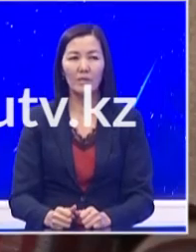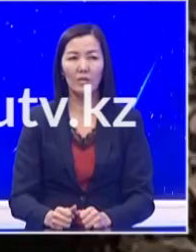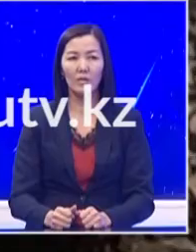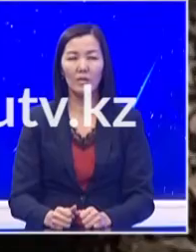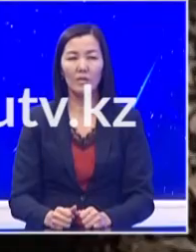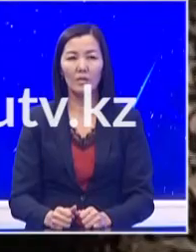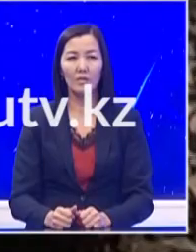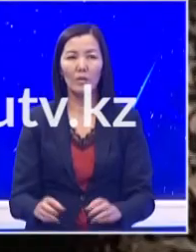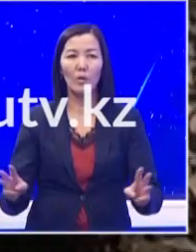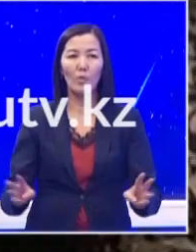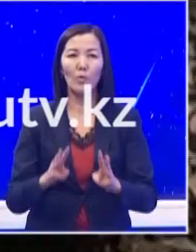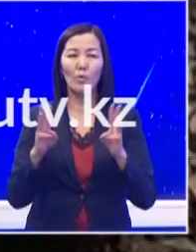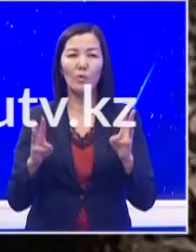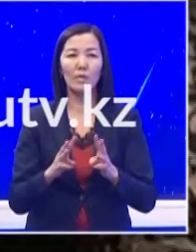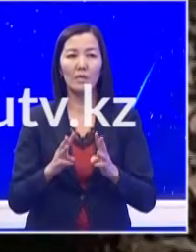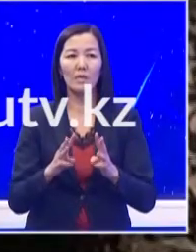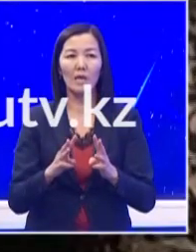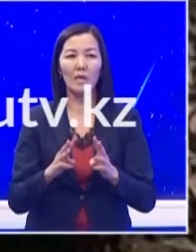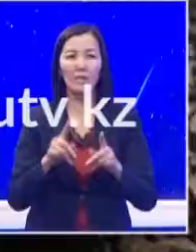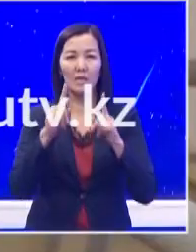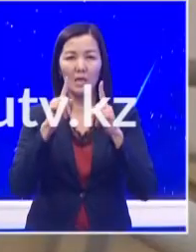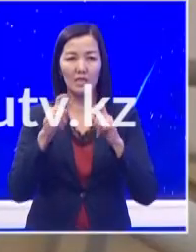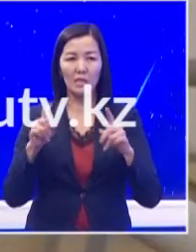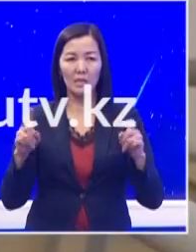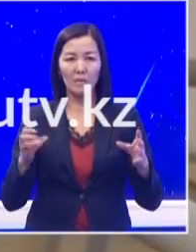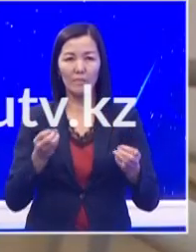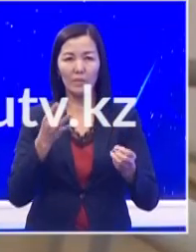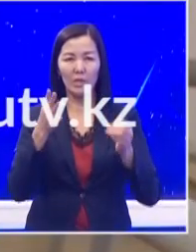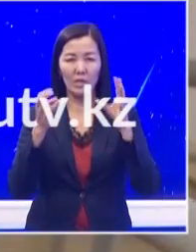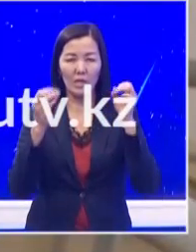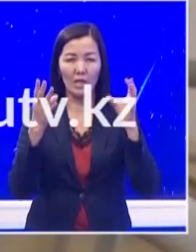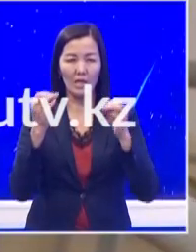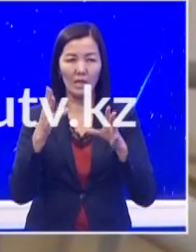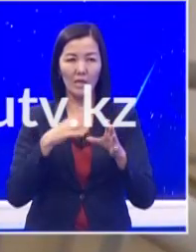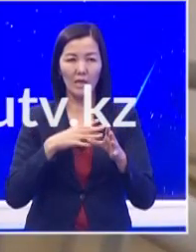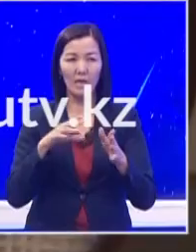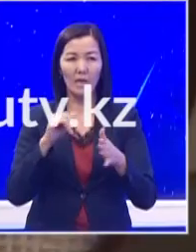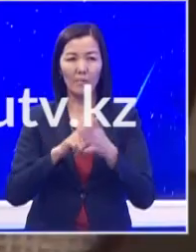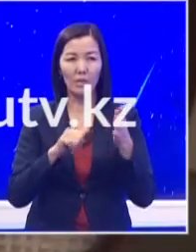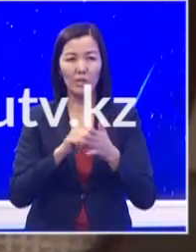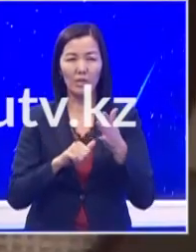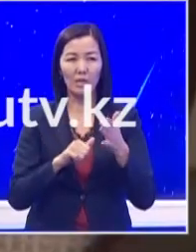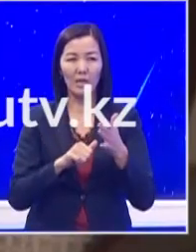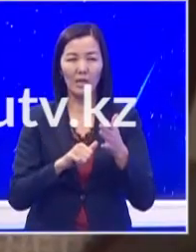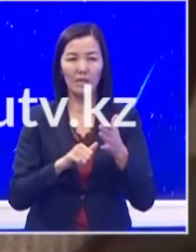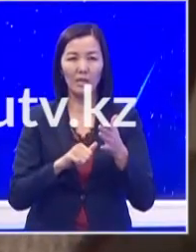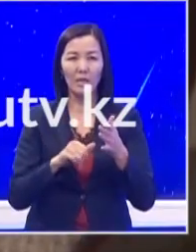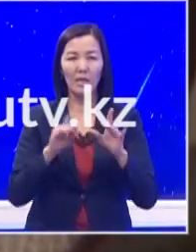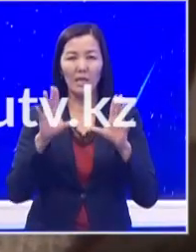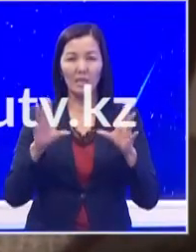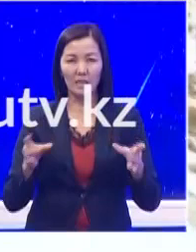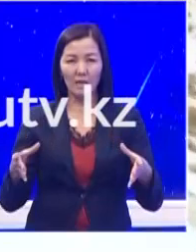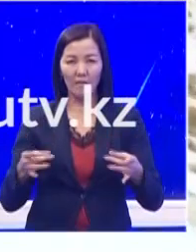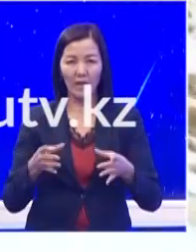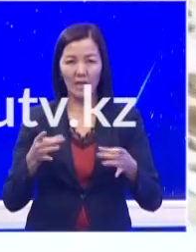сөндірдік. Өрттің шығуына жасанды шыршаға ілінген жарық шамдар себеп. Салдарынан жасыл желек жанындағы диванның бір шеті өртеніп кеткен. Бұл